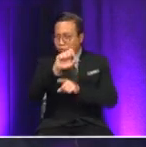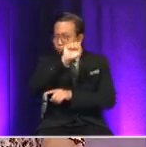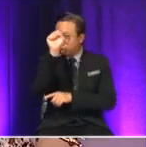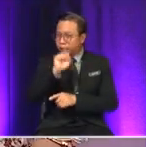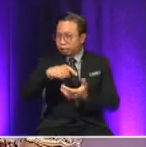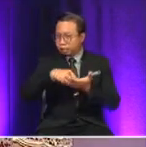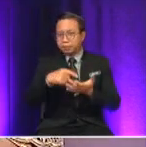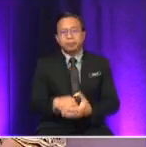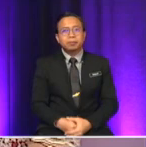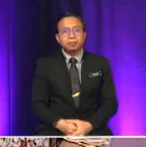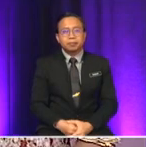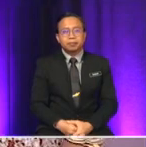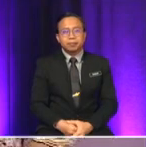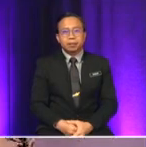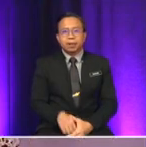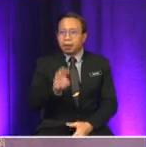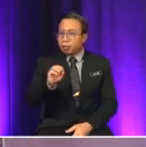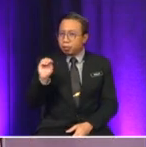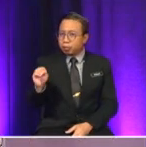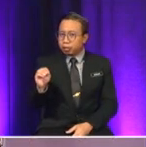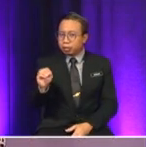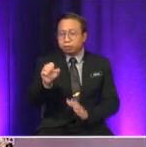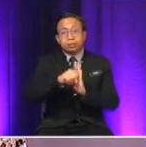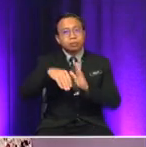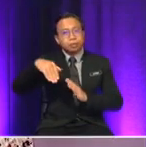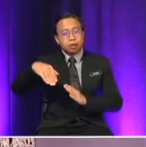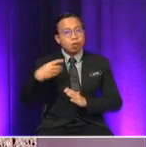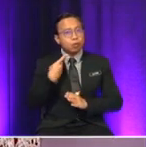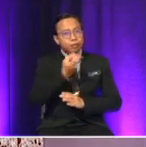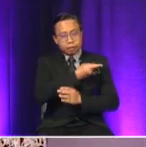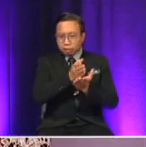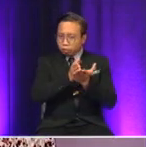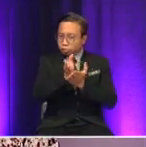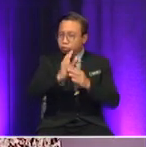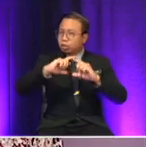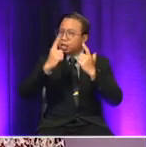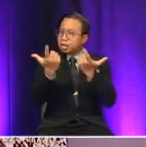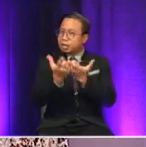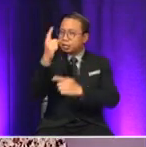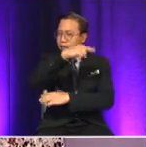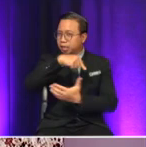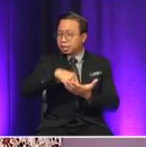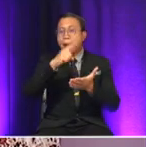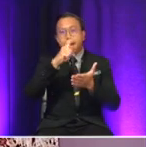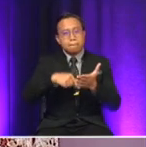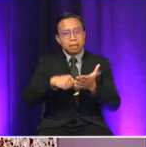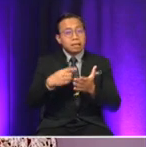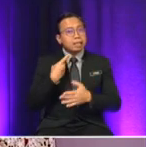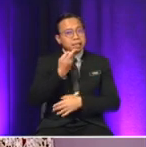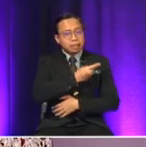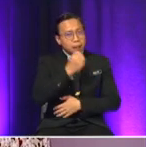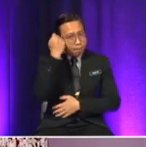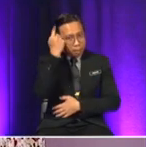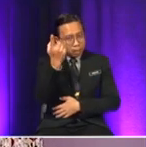Okey. Baik, murid-murid, sebelum kita meneruskan kelas kita pada hari ini, apa kata kita fahami